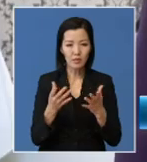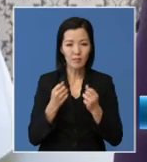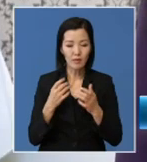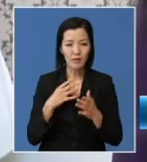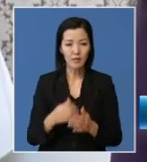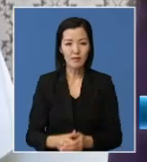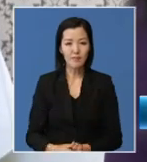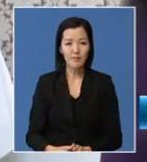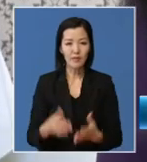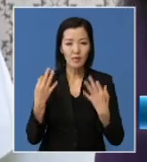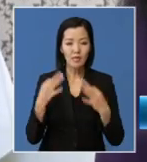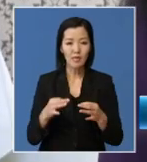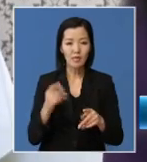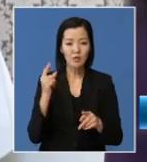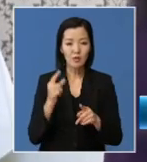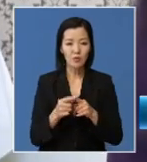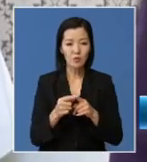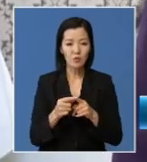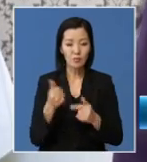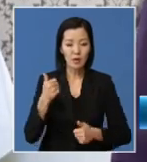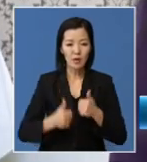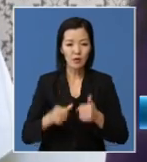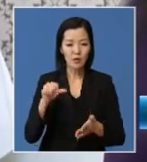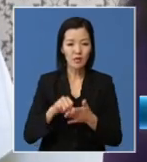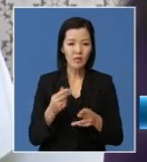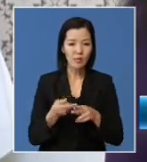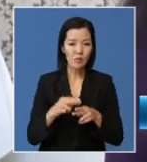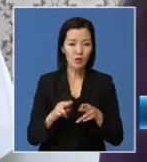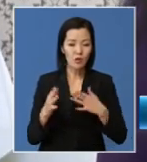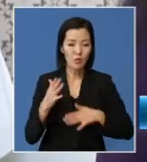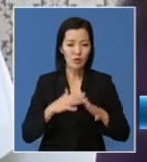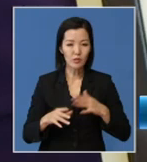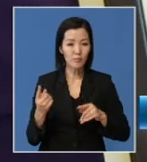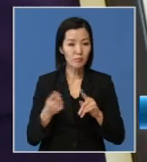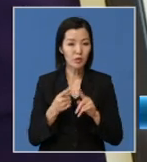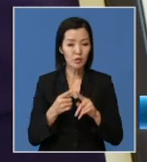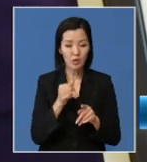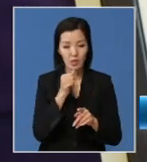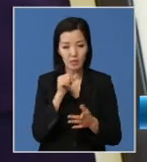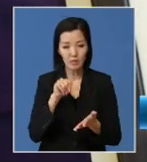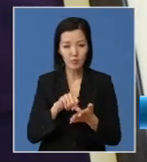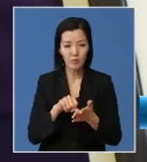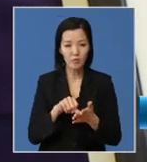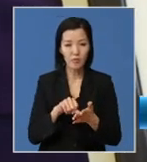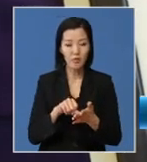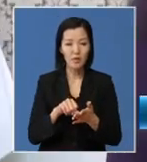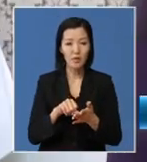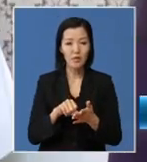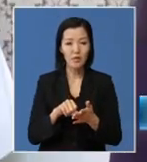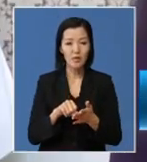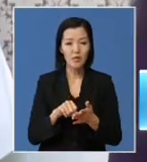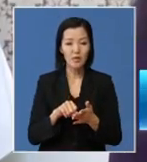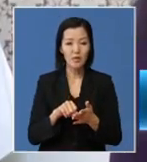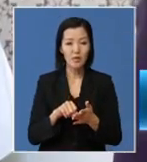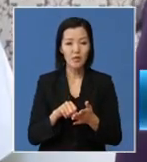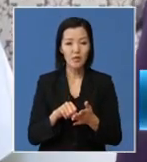болды. Еркін сөз республикалық байқауына қатысып отырғаныма өте қуаныштымын. Биыл бірінші рет қатысып отырмын. Таңдаған тақырыбым АқШ пен Қытай арасындағы